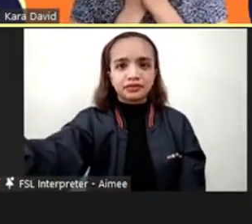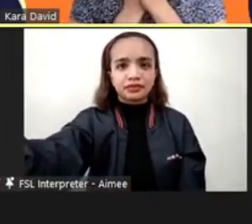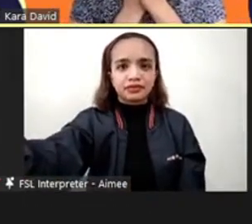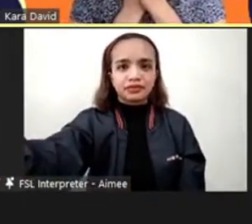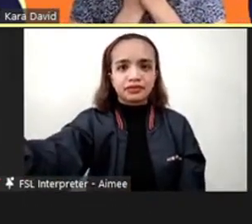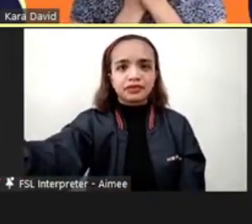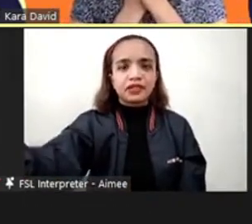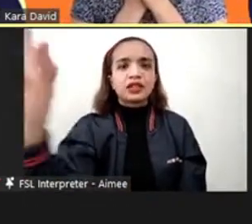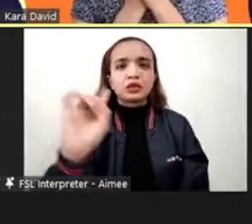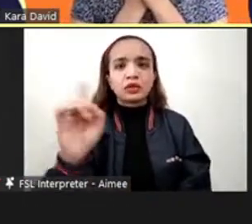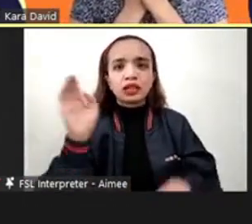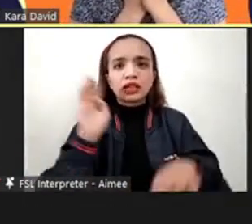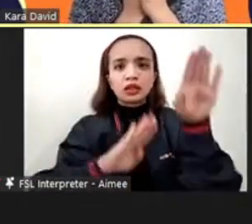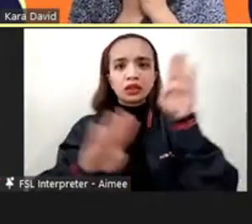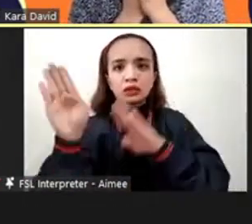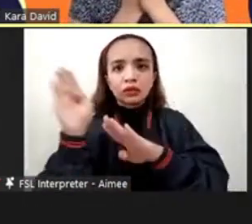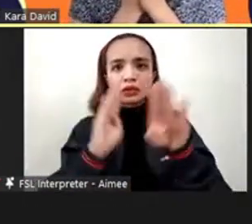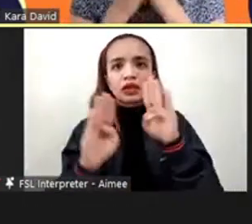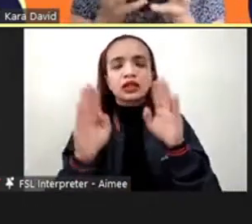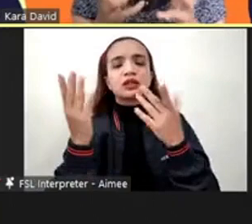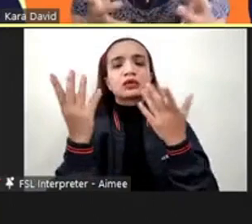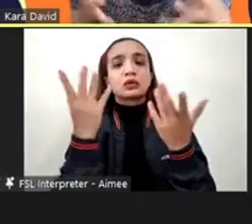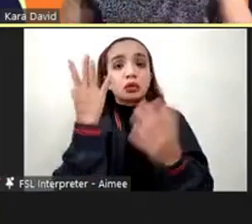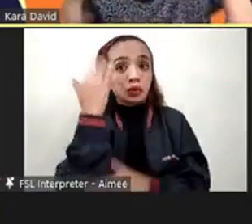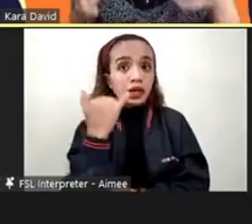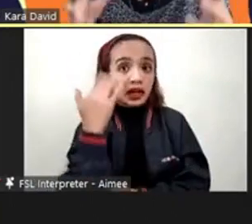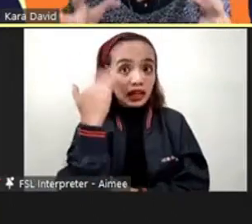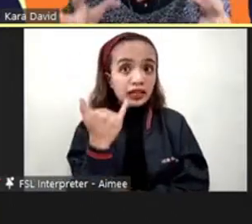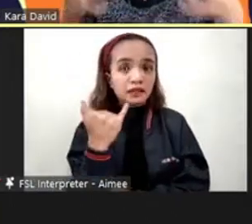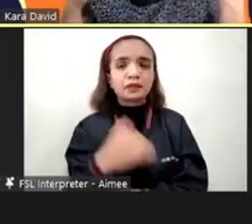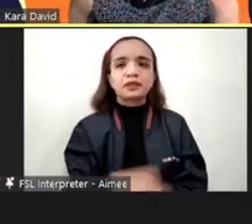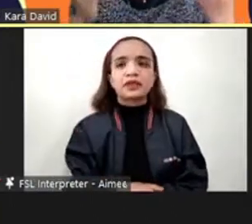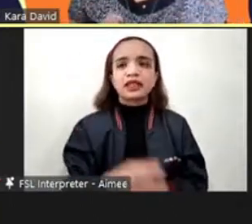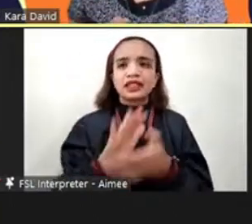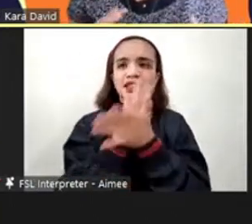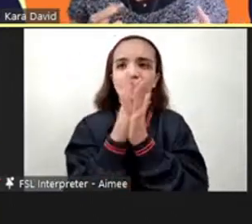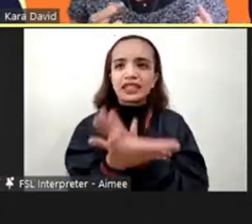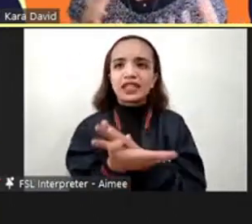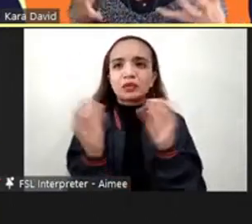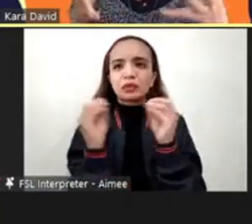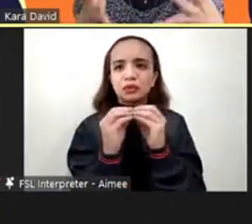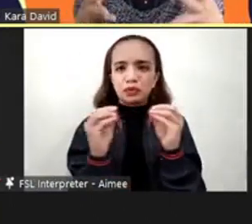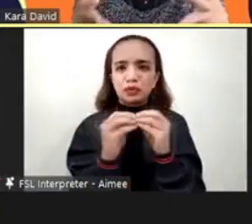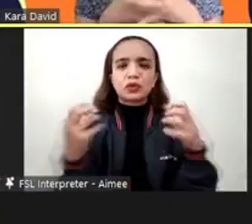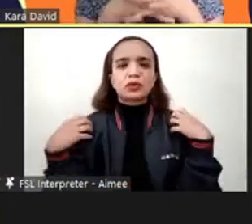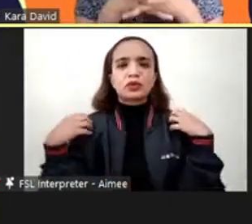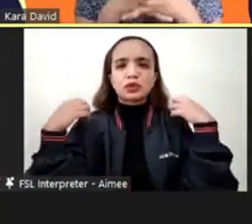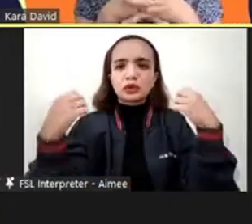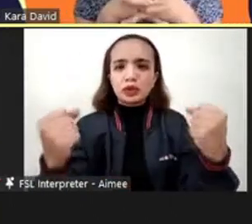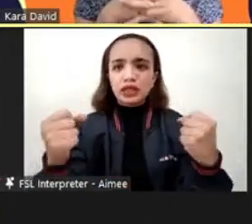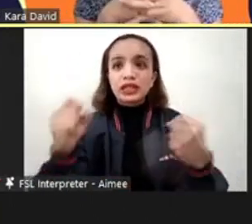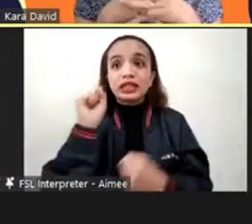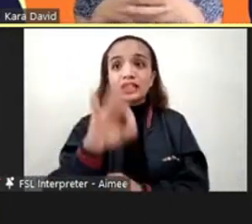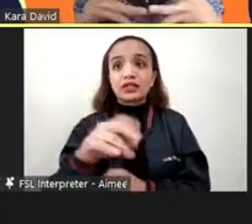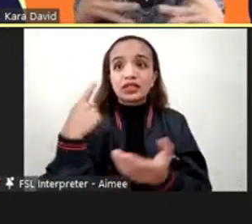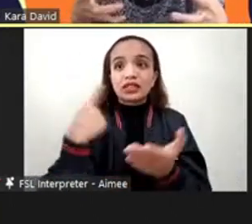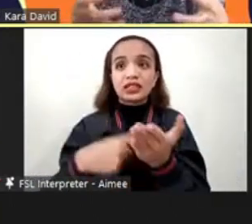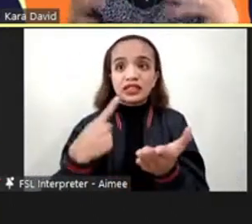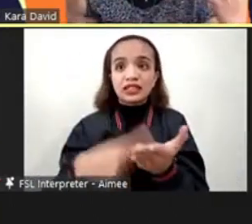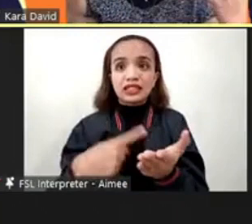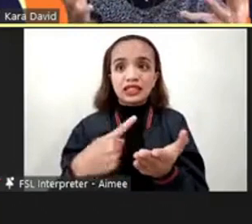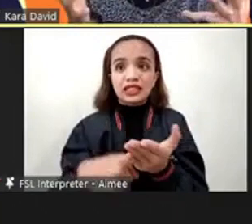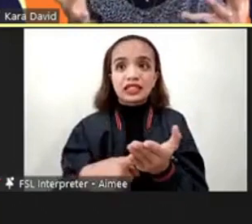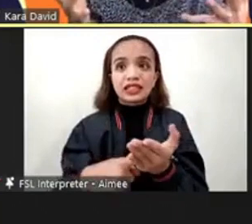at problema. Bakit? Kasi nagiging mas matatag tayo kapag pinag-uusapan natin ito at